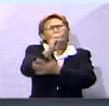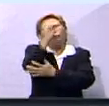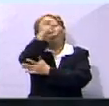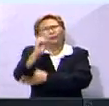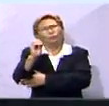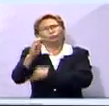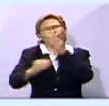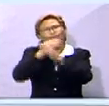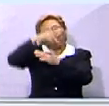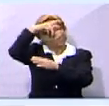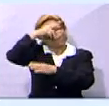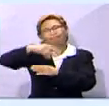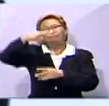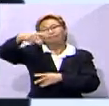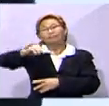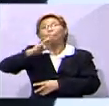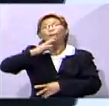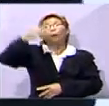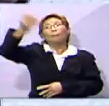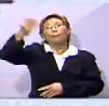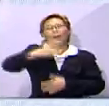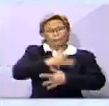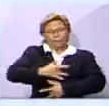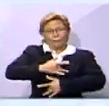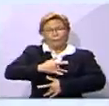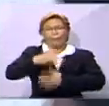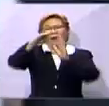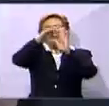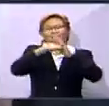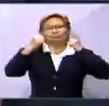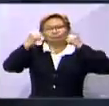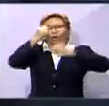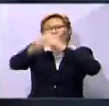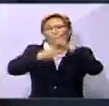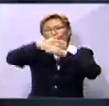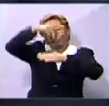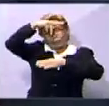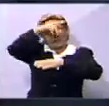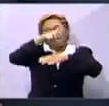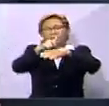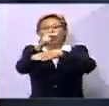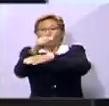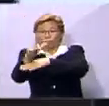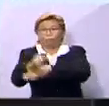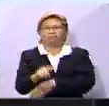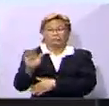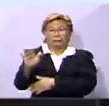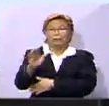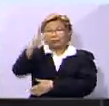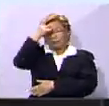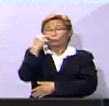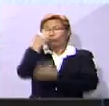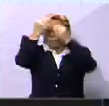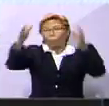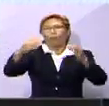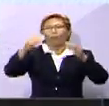60%. Perdana Menteri berucap pada majlis penghargaan agenda pemerkasaan Bumi Putra G20 di Ibu Negara. Beliau turut mengumumkan